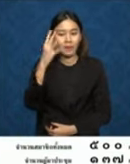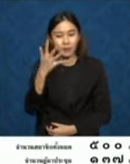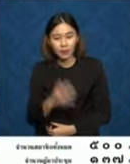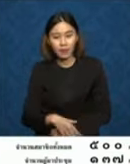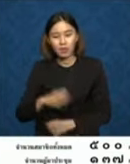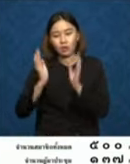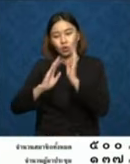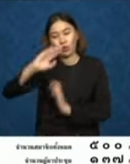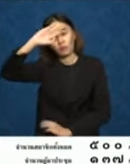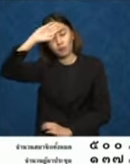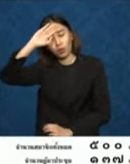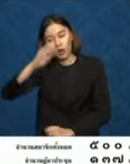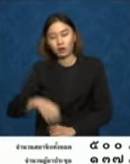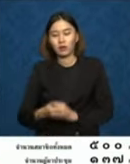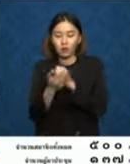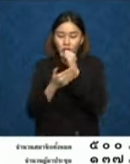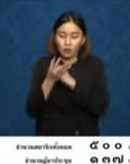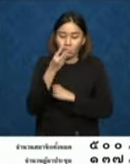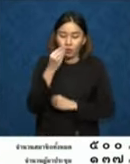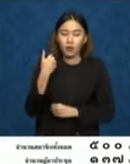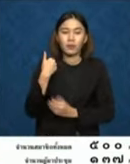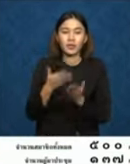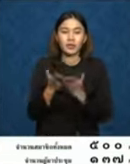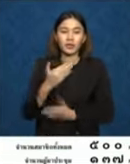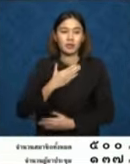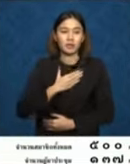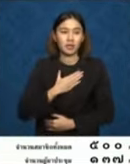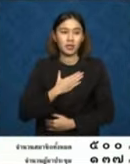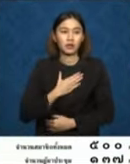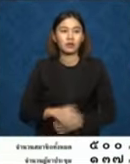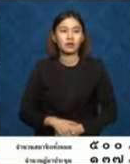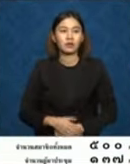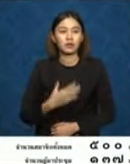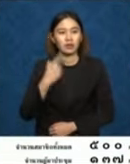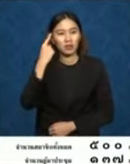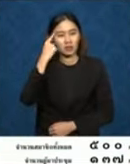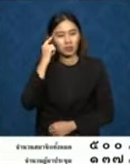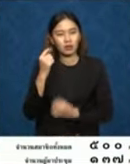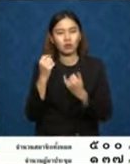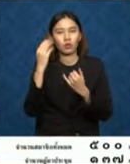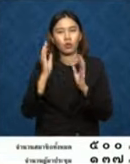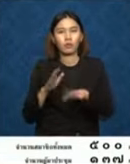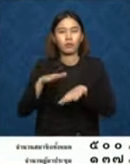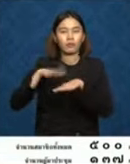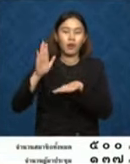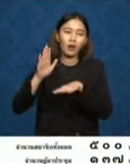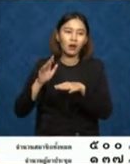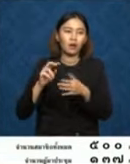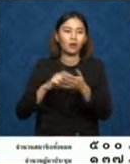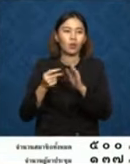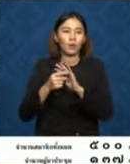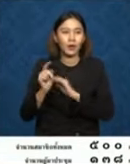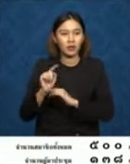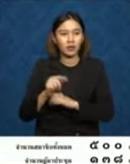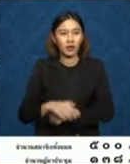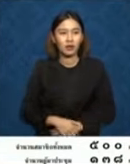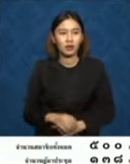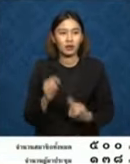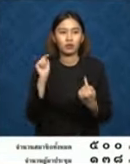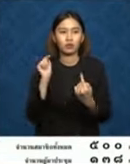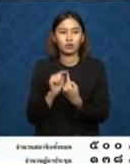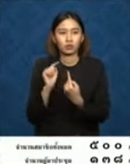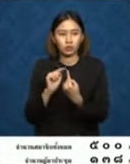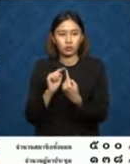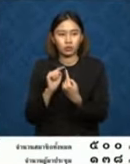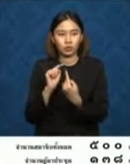ป็นผู้ป่วยนะครับก็อยู่ในเขตพื้นที่มีนบุรีและสะพานสูงตรงนี้มีหลายท่านแต่เวทว่าน่าจะเกินแล้วครับคำว่าเกินในที่นี้คือไม่ใช่มีแค่เฉพาะใน